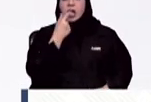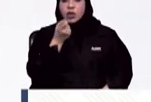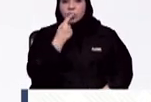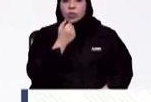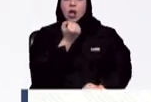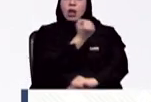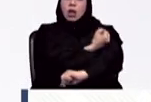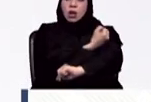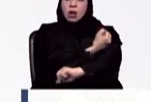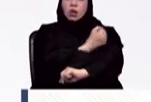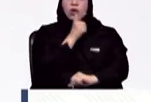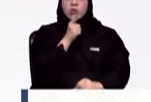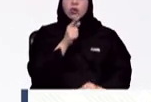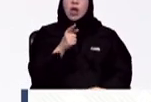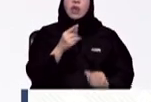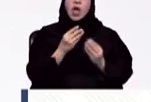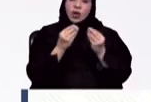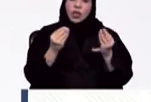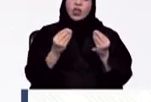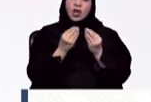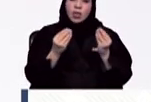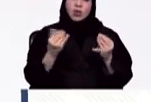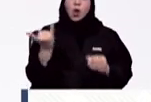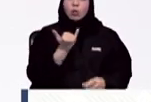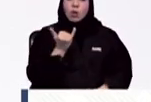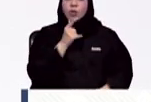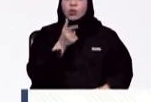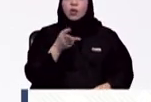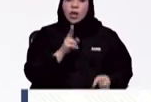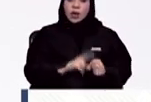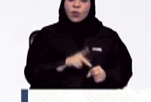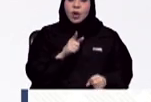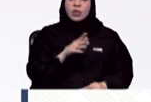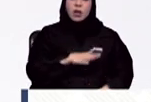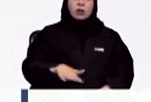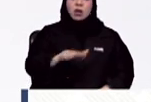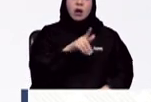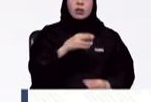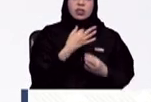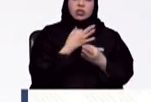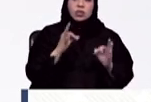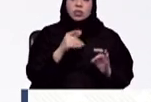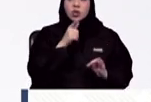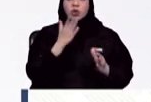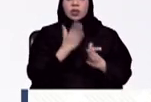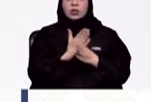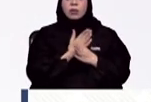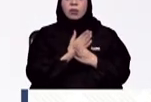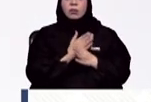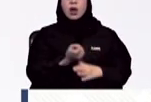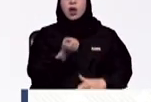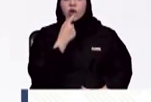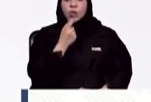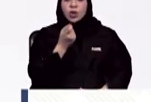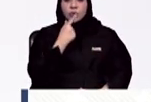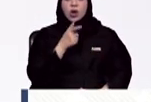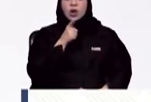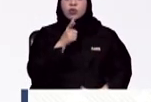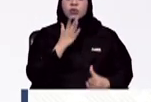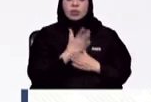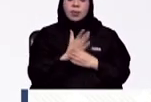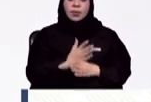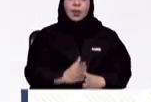واللقاحات. نعم. وهذا جدا جدا مهم لأنه يوفر جميع مناطق العالم توفير هذه الأدوية واللقاحات, بحيث يكون في اكتفاء